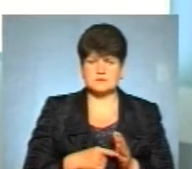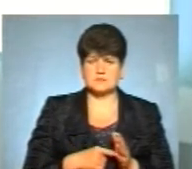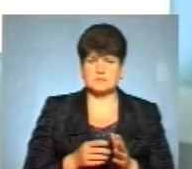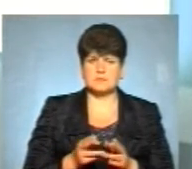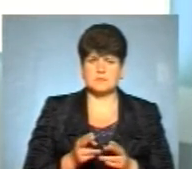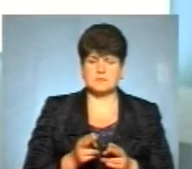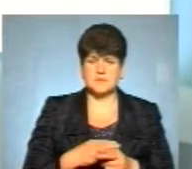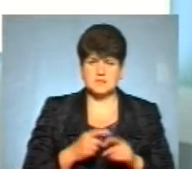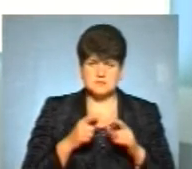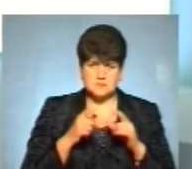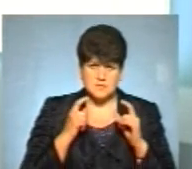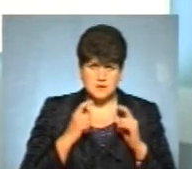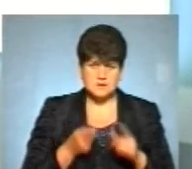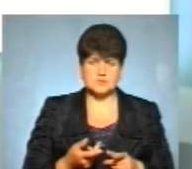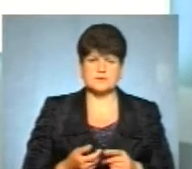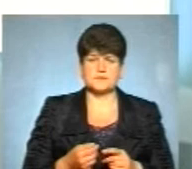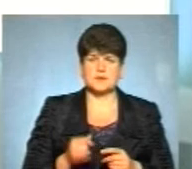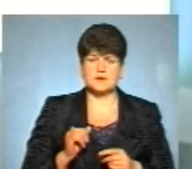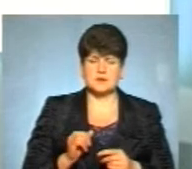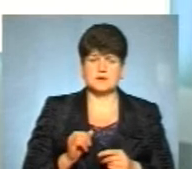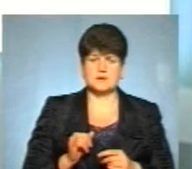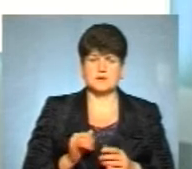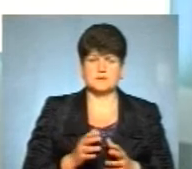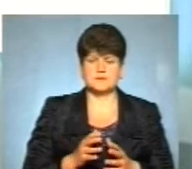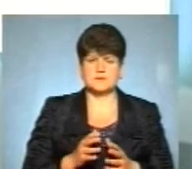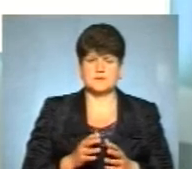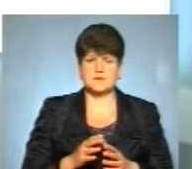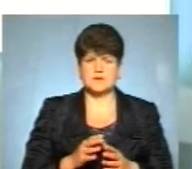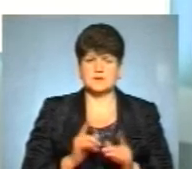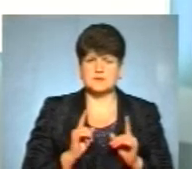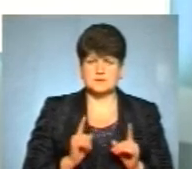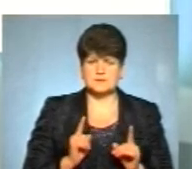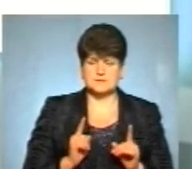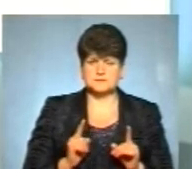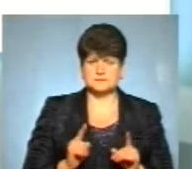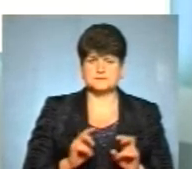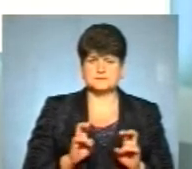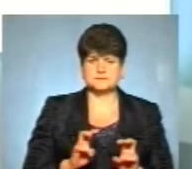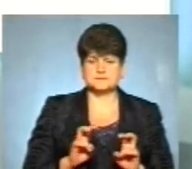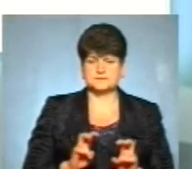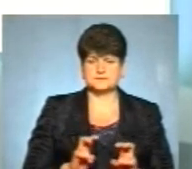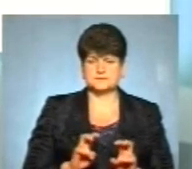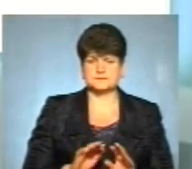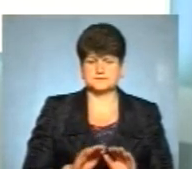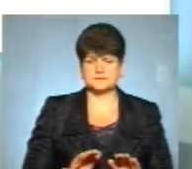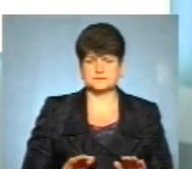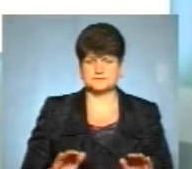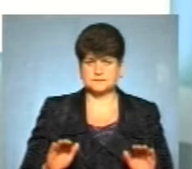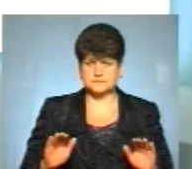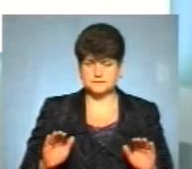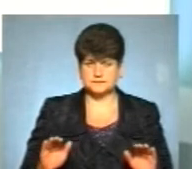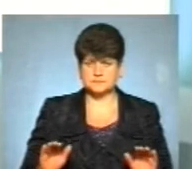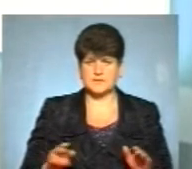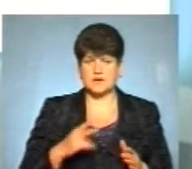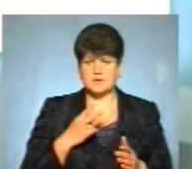без масок, а також у кількості, що дозволена в кількості місць для сидіння, яка